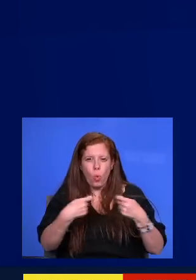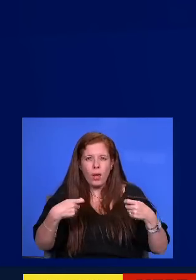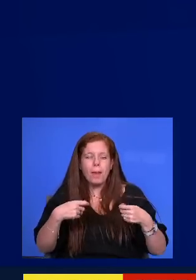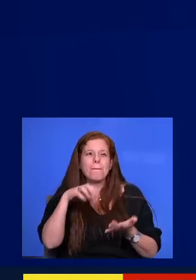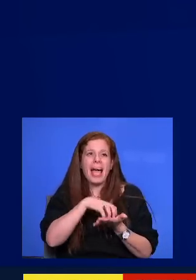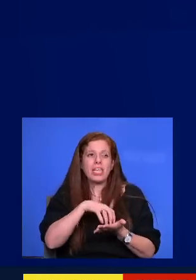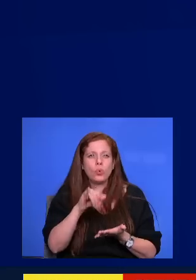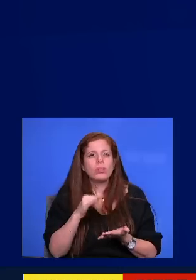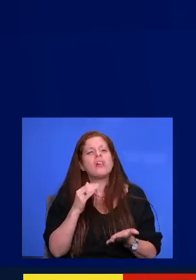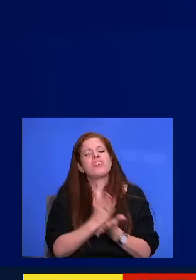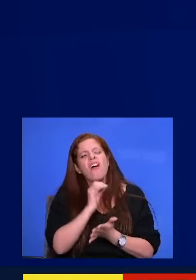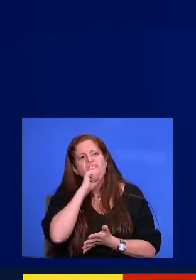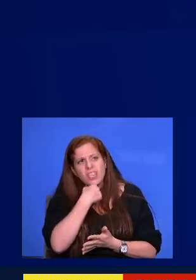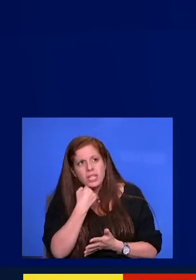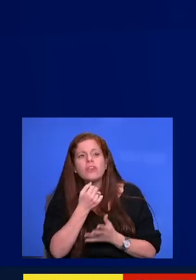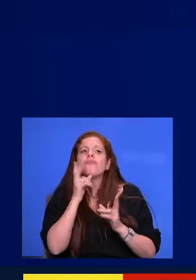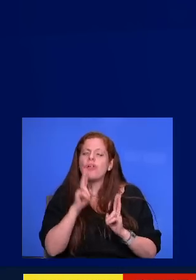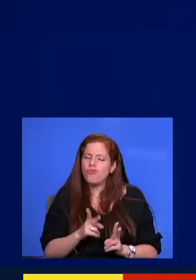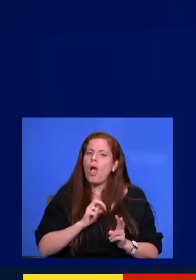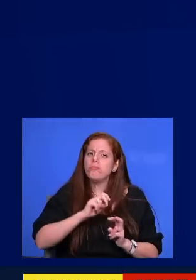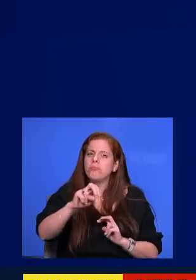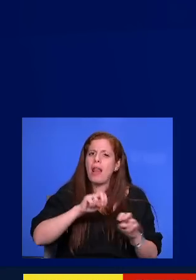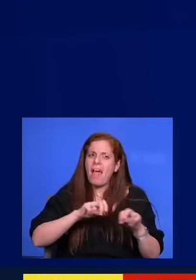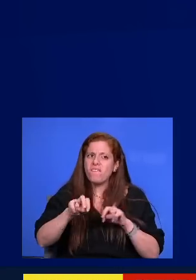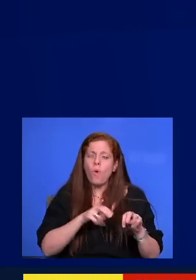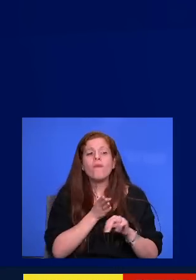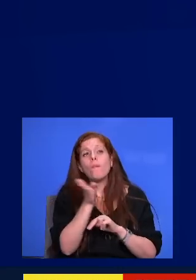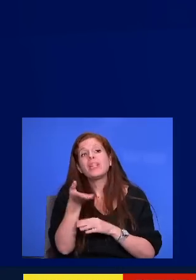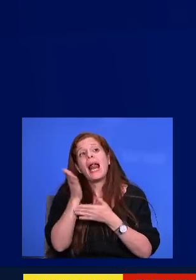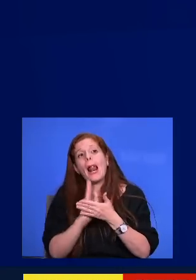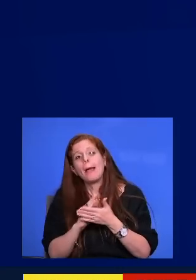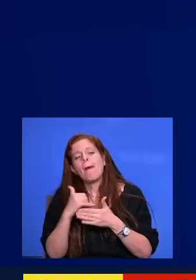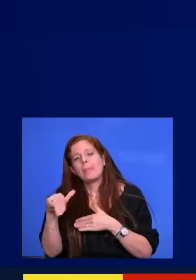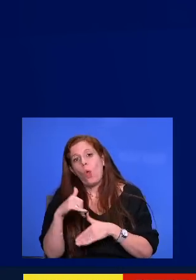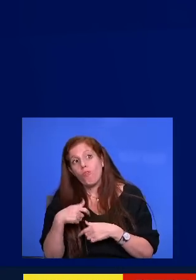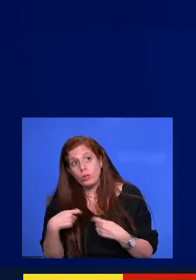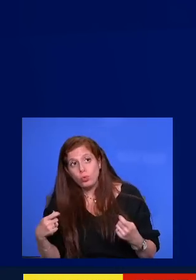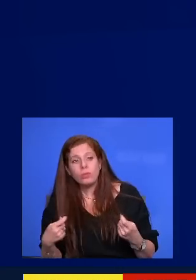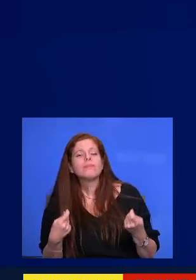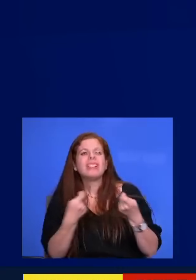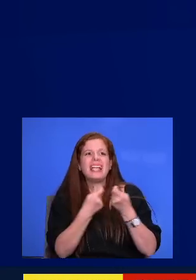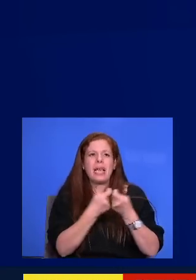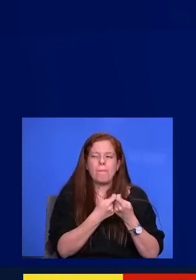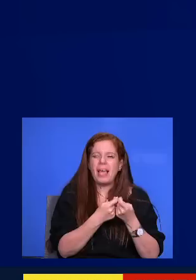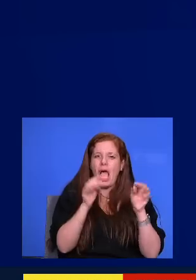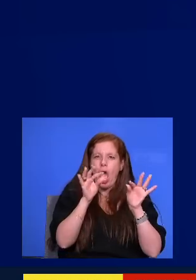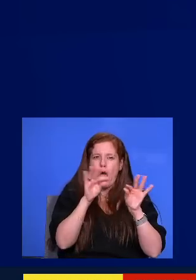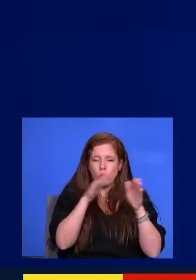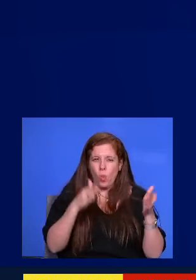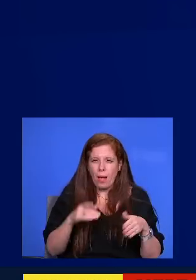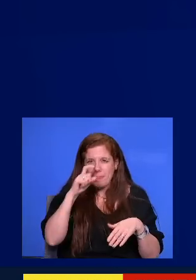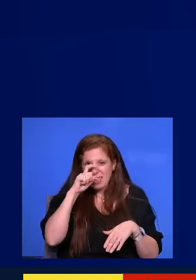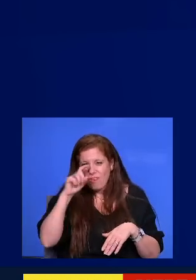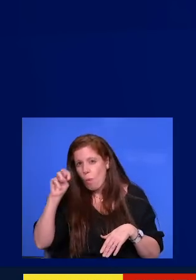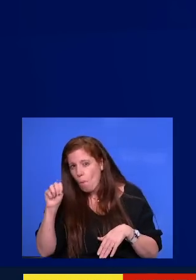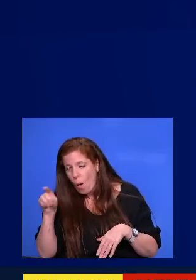במקום קיים מרחב המאפשר מעבר נגיש למשתמשי הדרך ופונה לחלק מהמדרחוב בשוק. בעניין הדוכן ברחוב יפו מוריה, עיריית